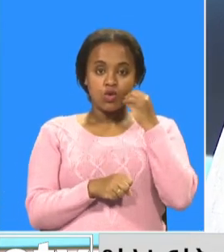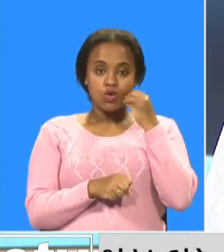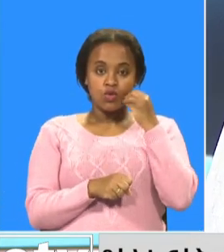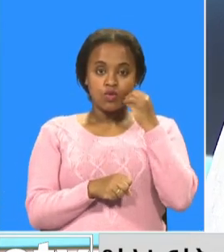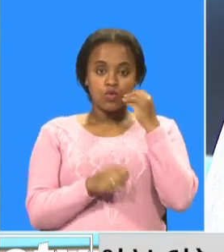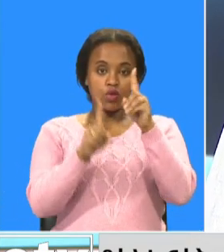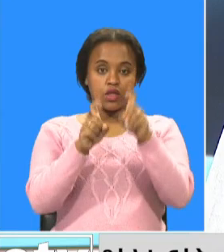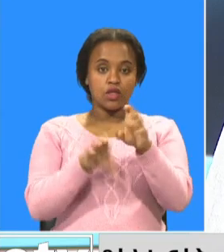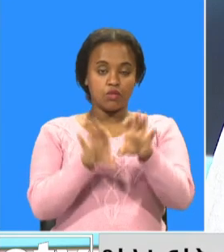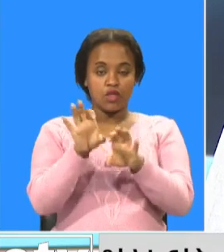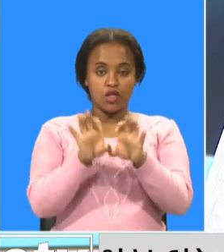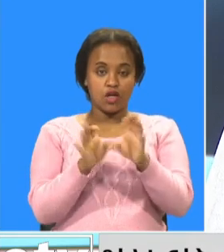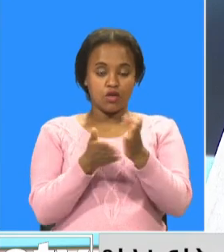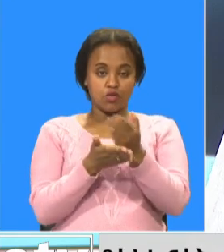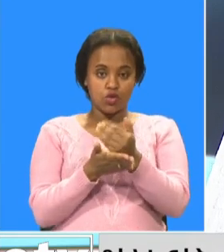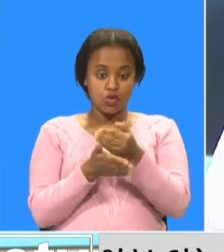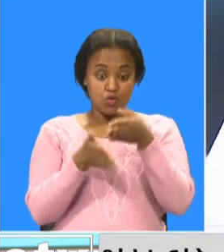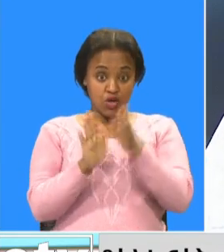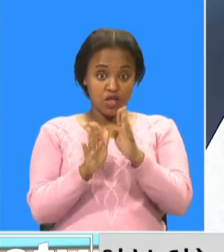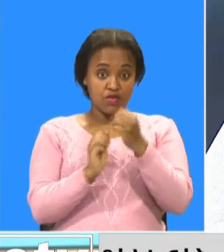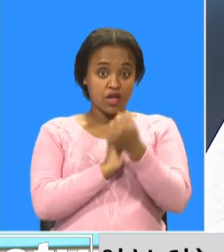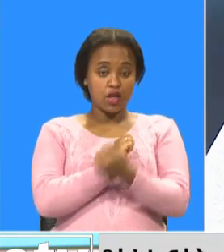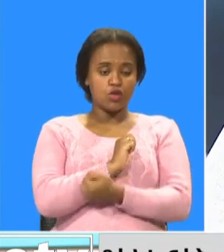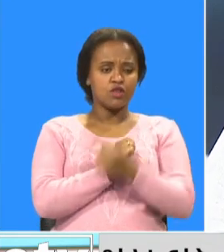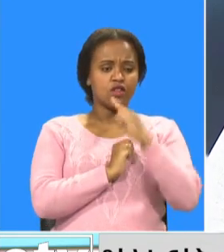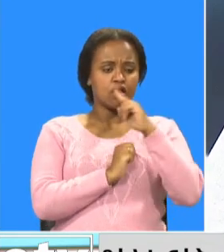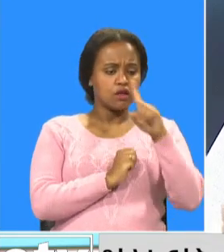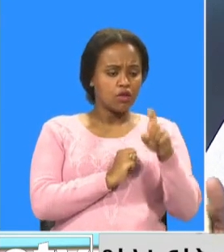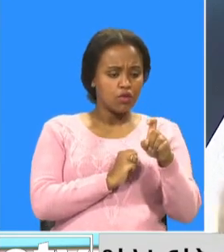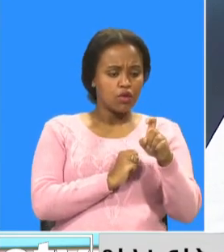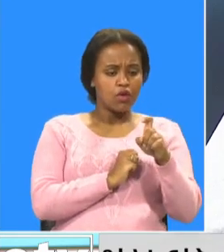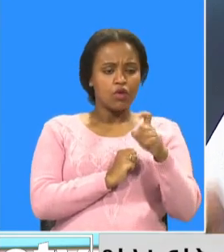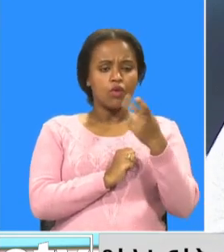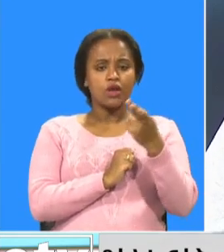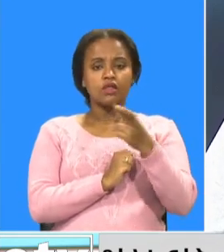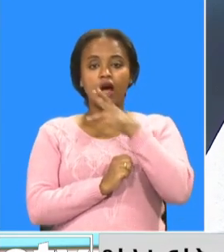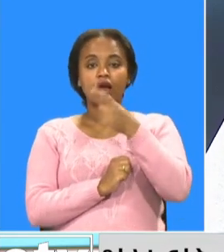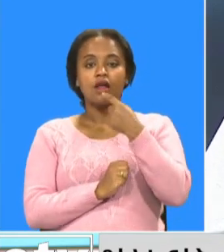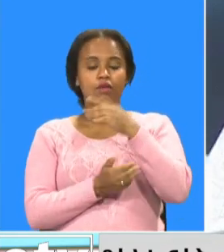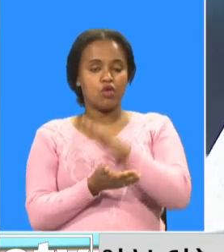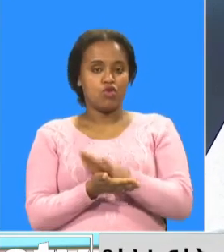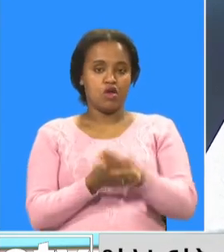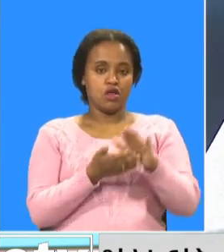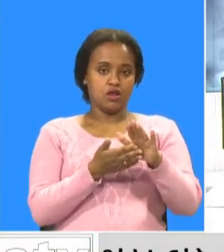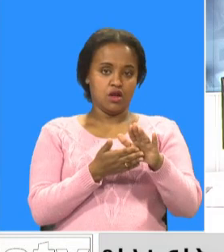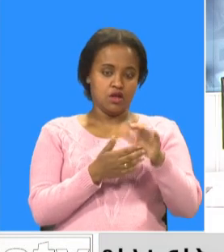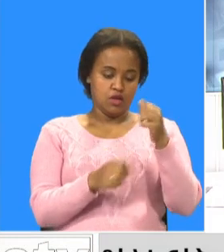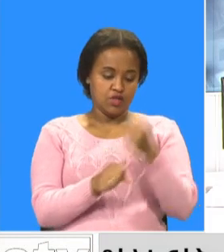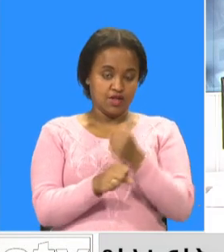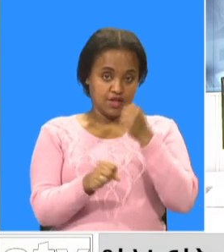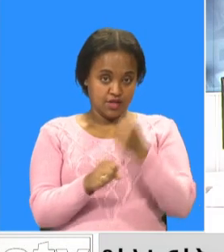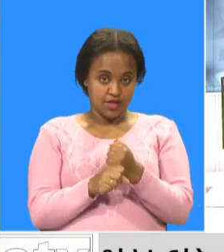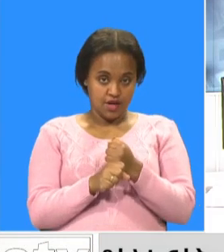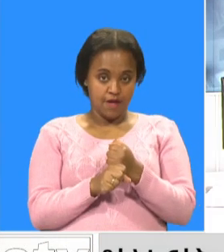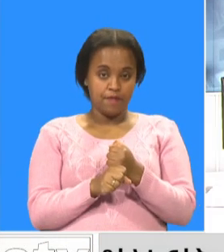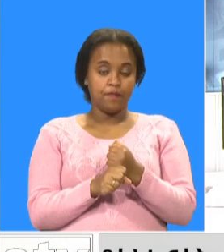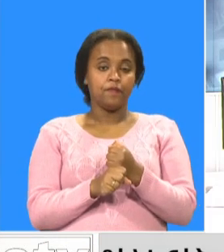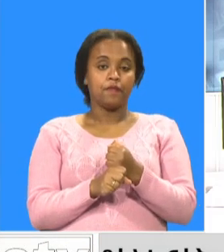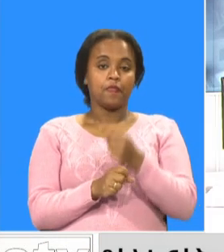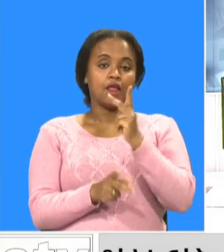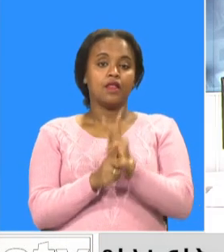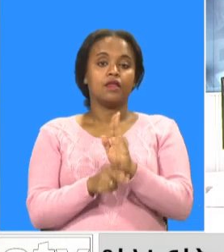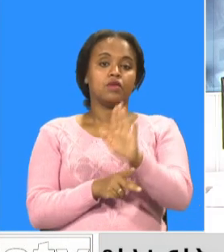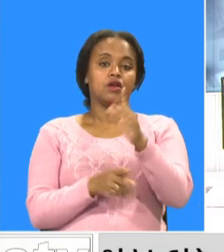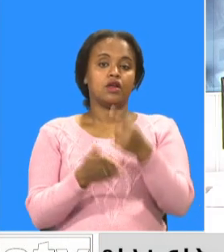ሪሊ በተፈቀዱ መሰረት ነው ወይስ አይደለም የሚለውን የማጣራት የመስራት ስራ ይጠበቅባቸዋል።